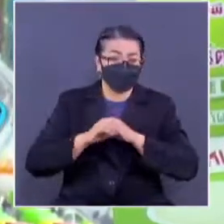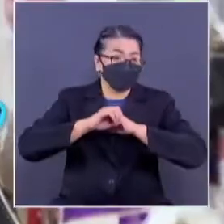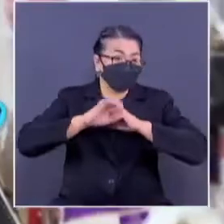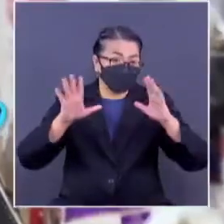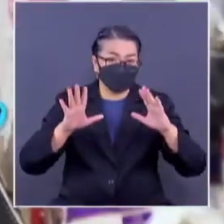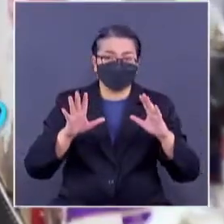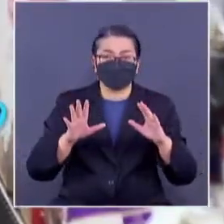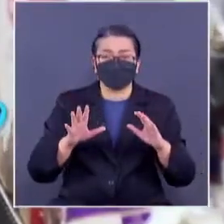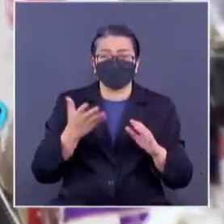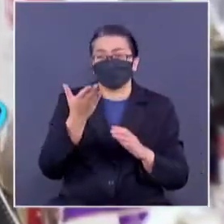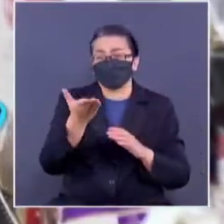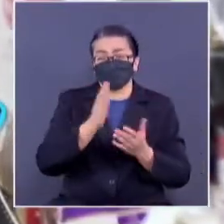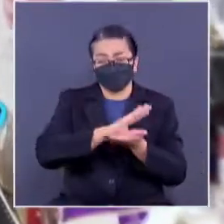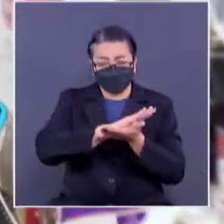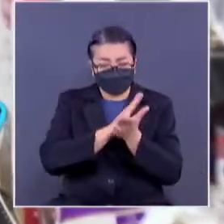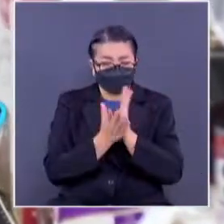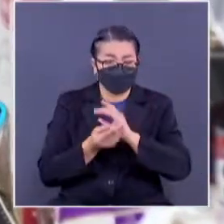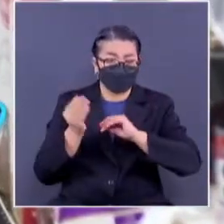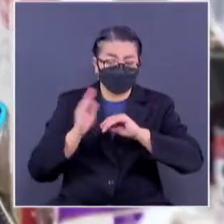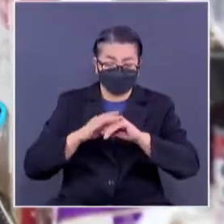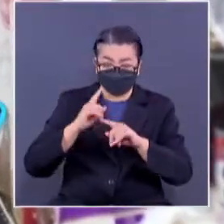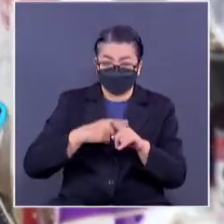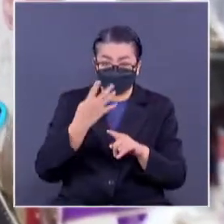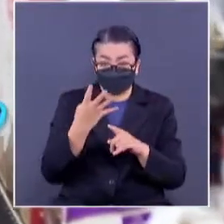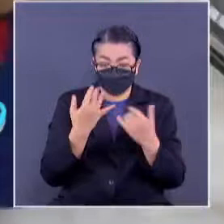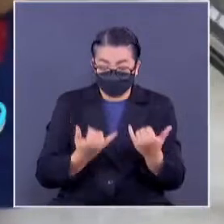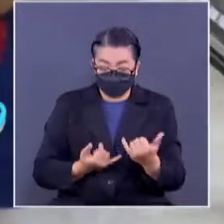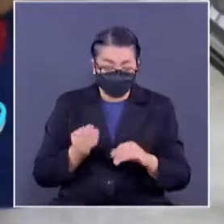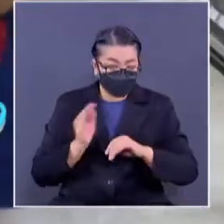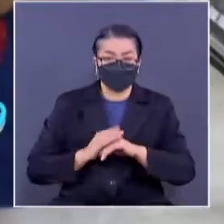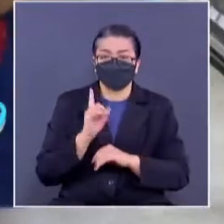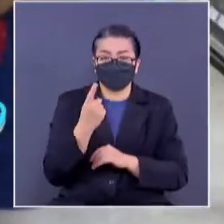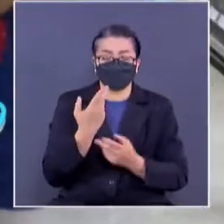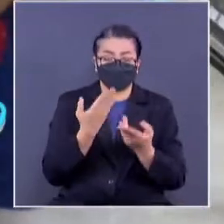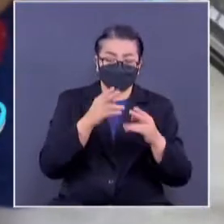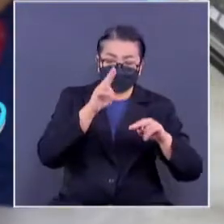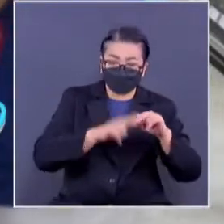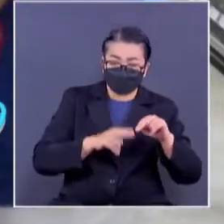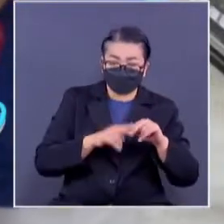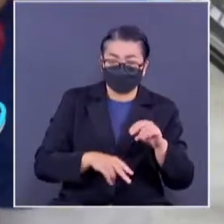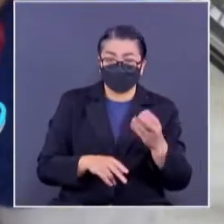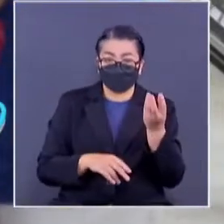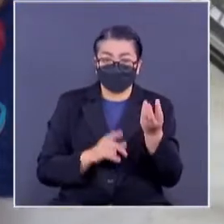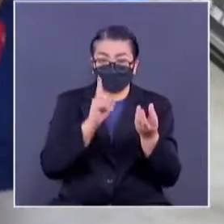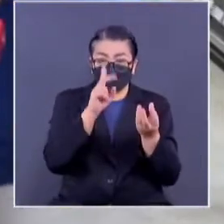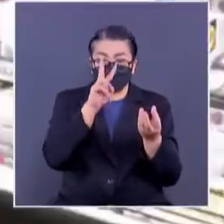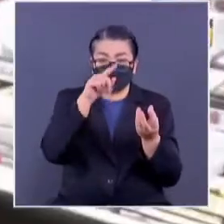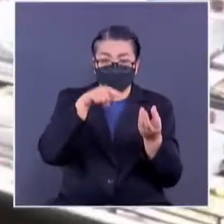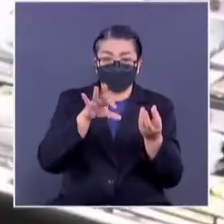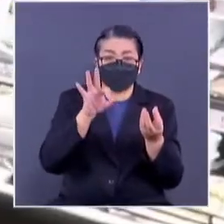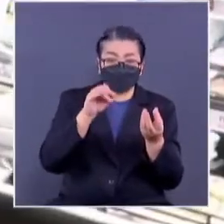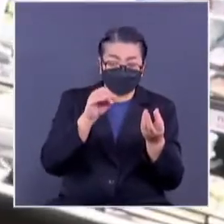ลยว่าจะขอปรับขึ้นราคาในเดือนเมษายนนี้เช่นไข่ไก่จากฟองละ2บาท90สต